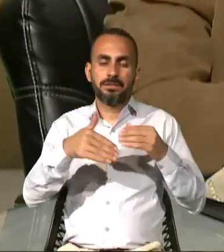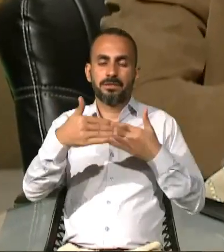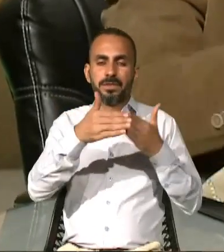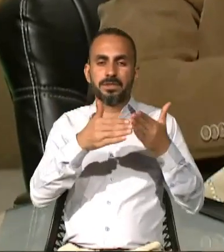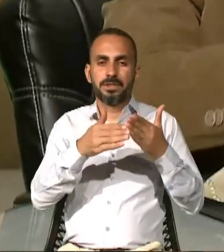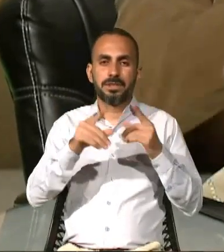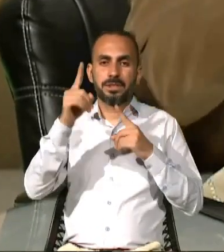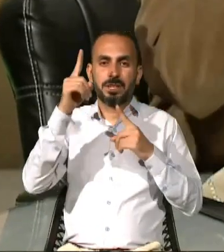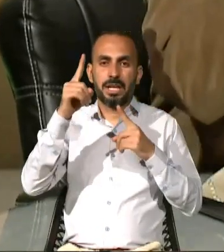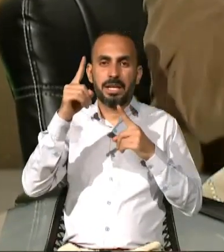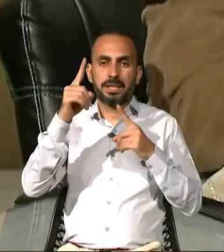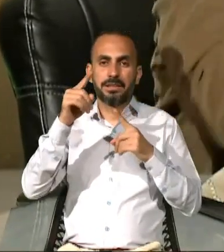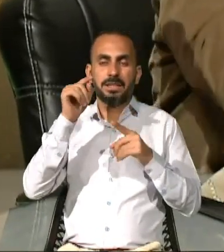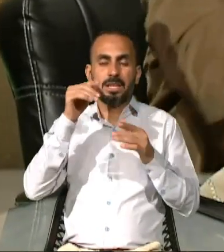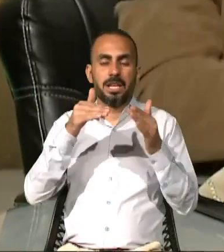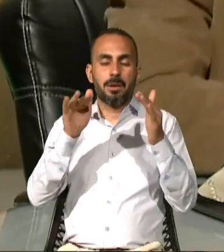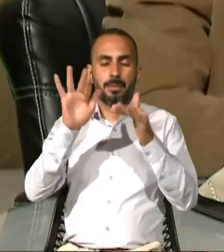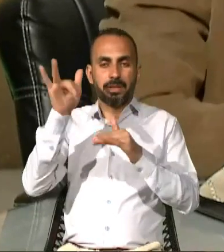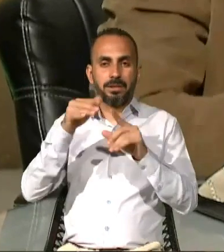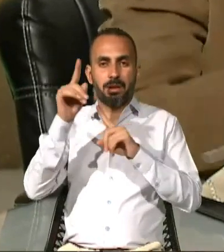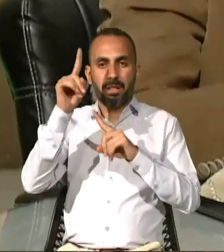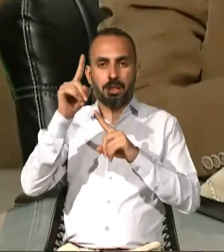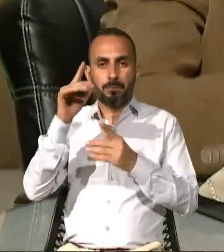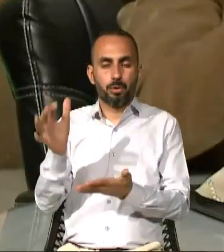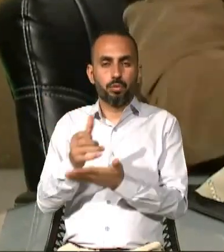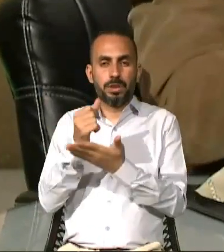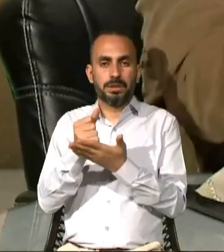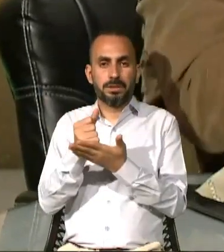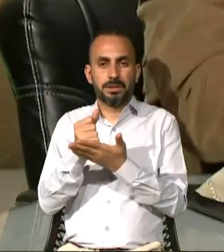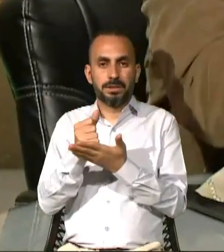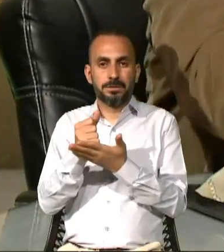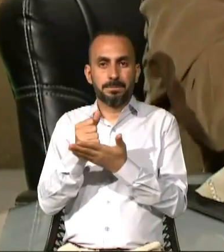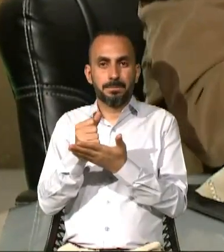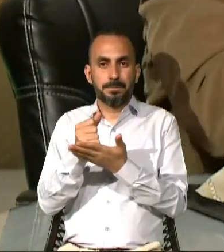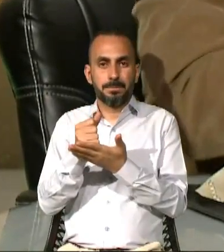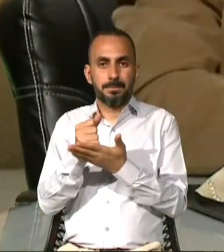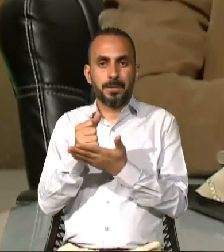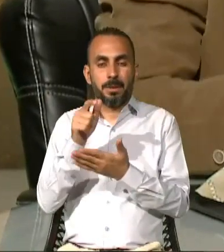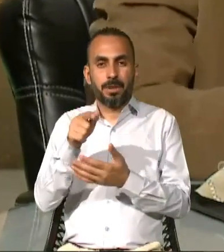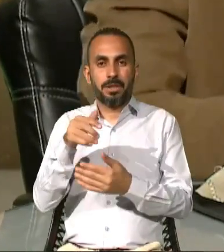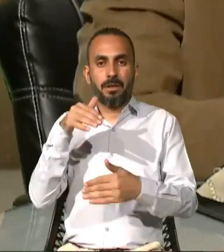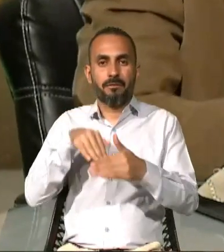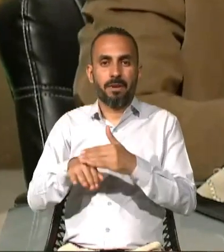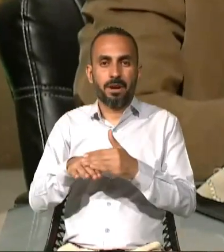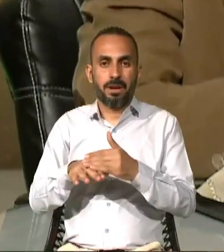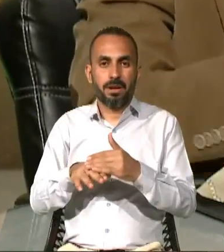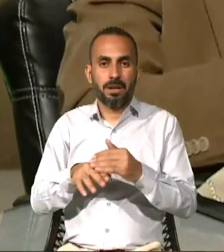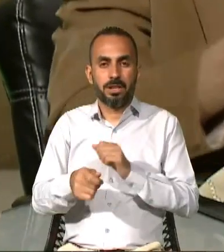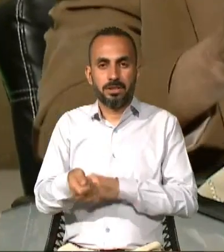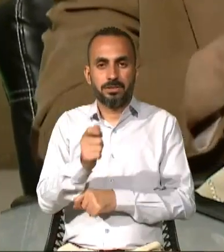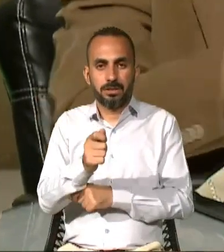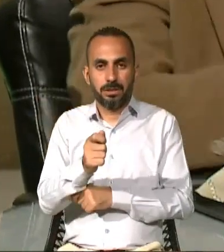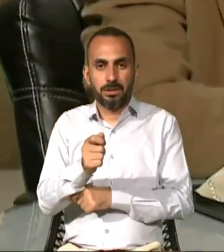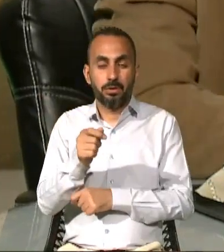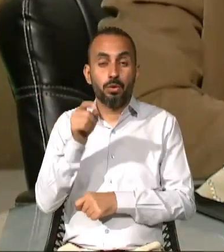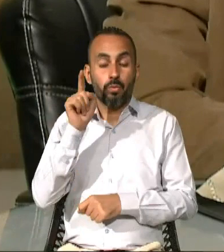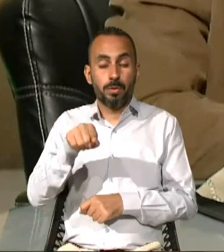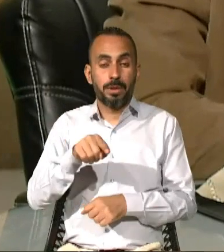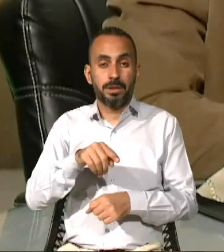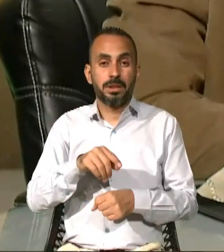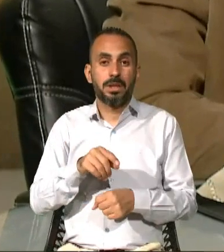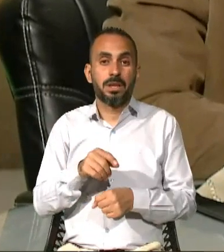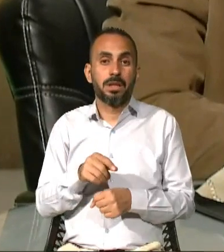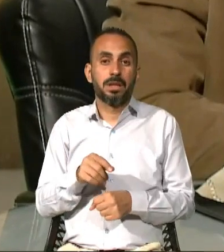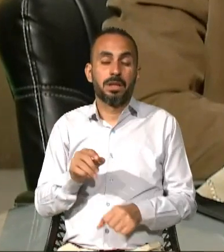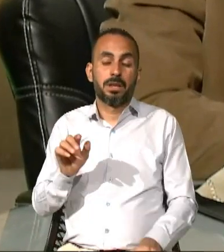ده اللي لانه ينجيك نجاتكم، لانه ينجيك من فخ الصياد ومن الوباء الخطر. في